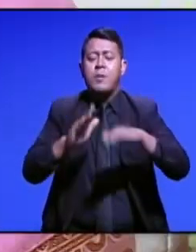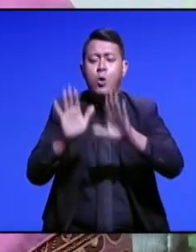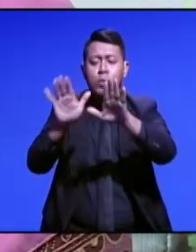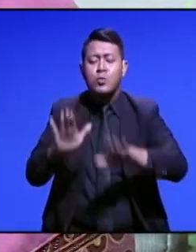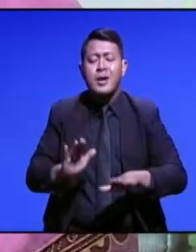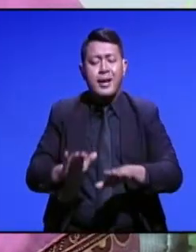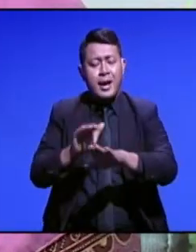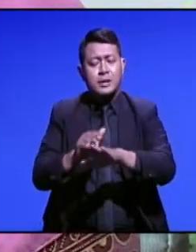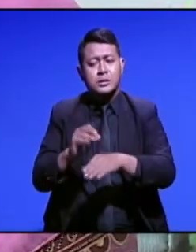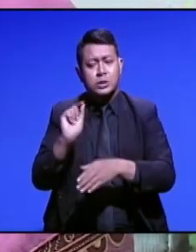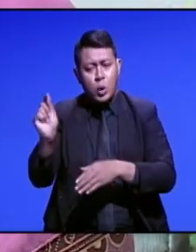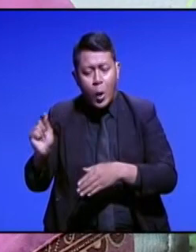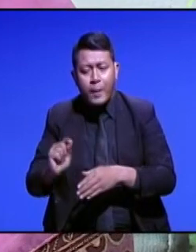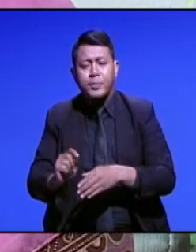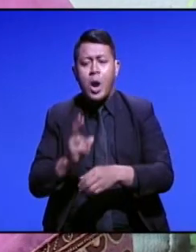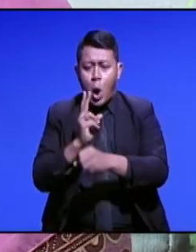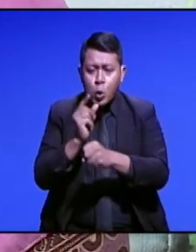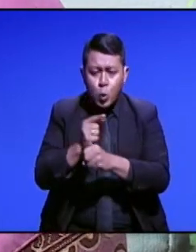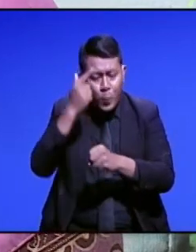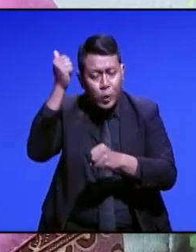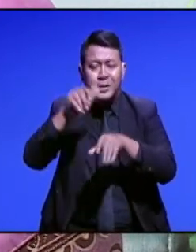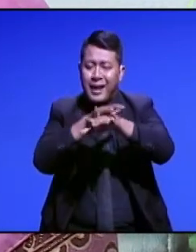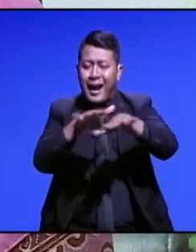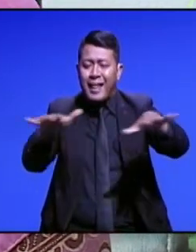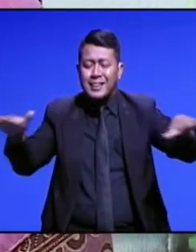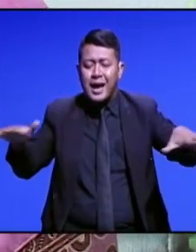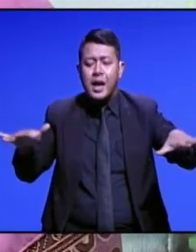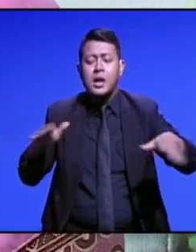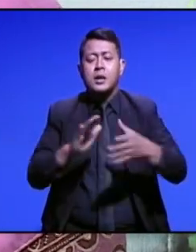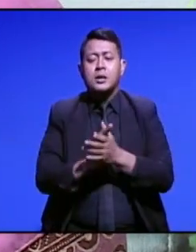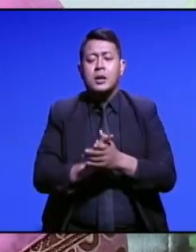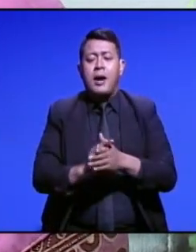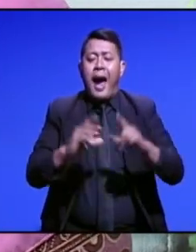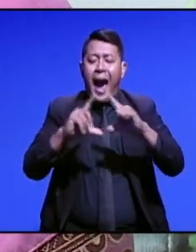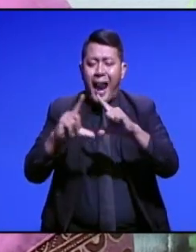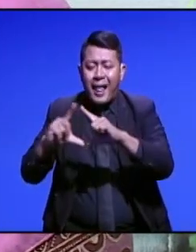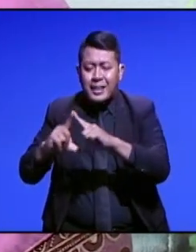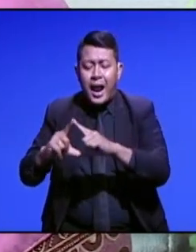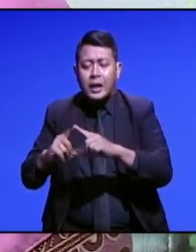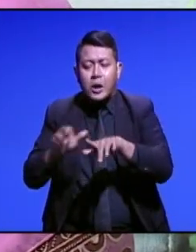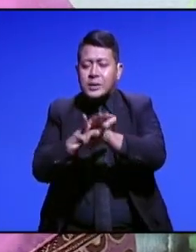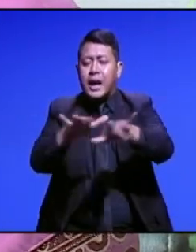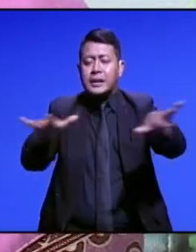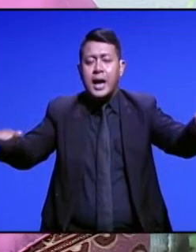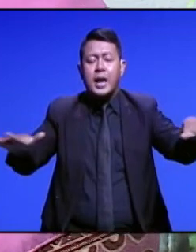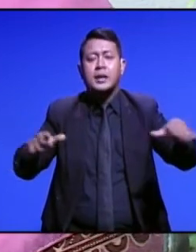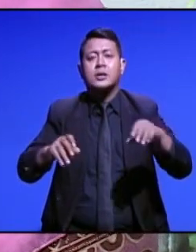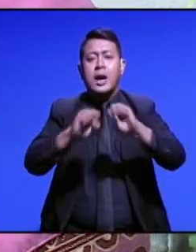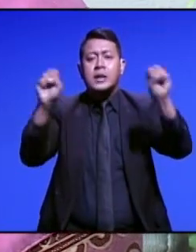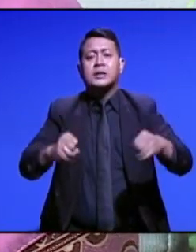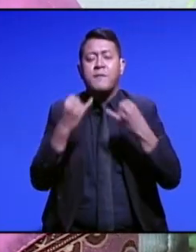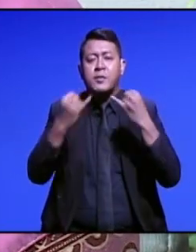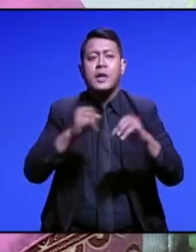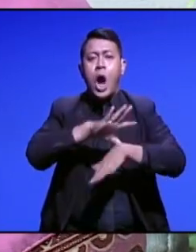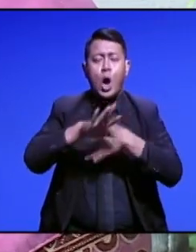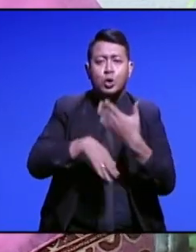sekolah. Jadi guru yang berkualitas harus diratakan, sekolah sana prasarananya harus diratakan, dan yang terakhir ada sistem informasi. Setiap